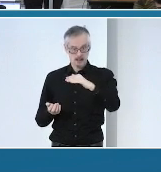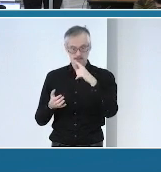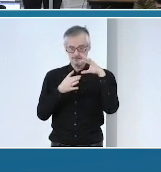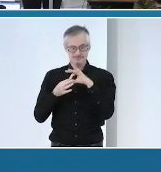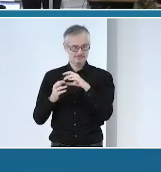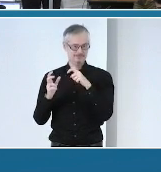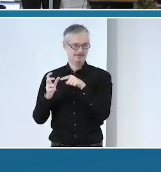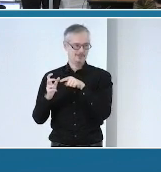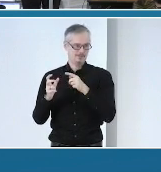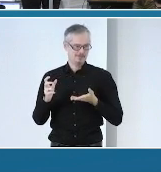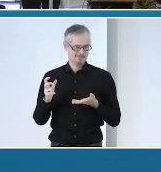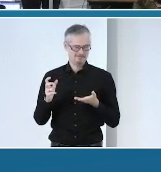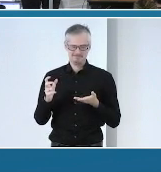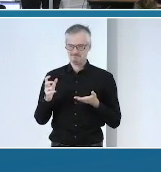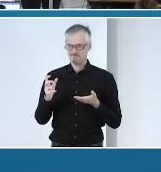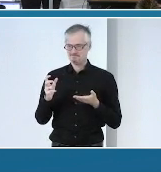et donc c'est pas